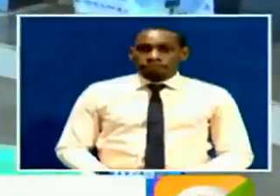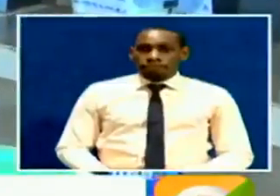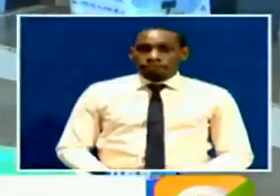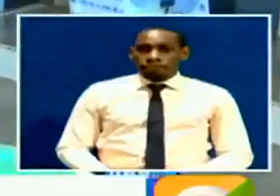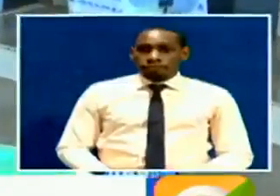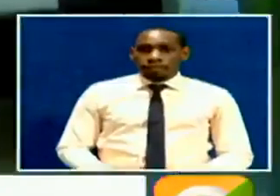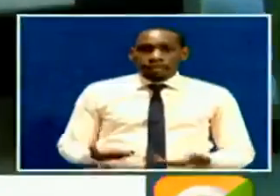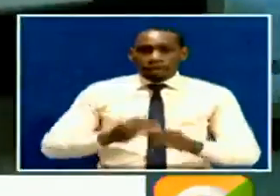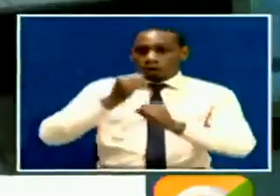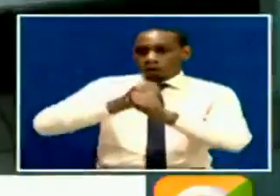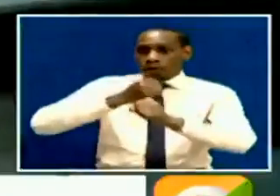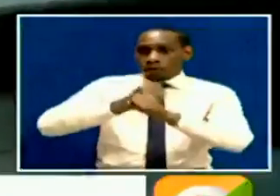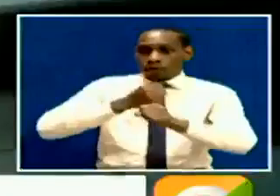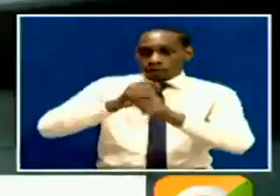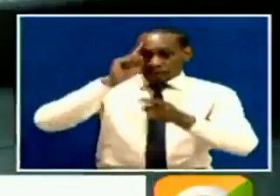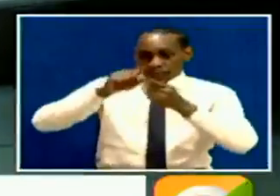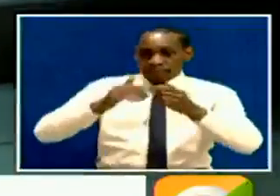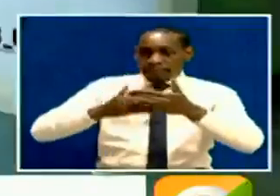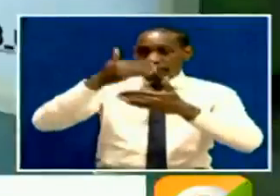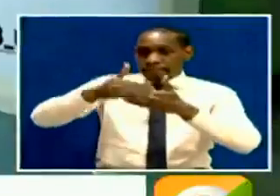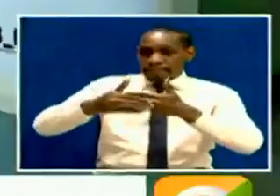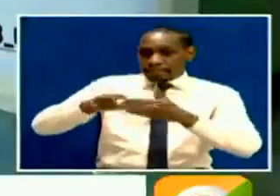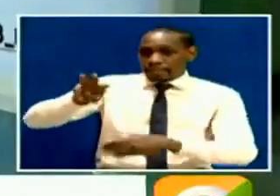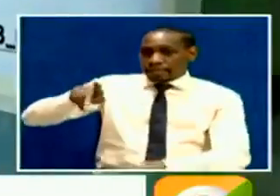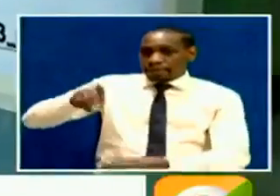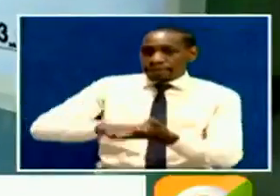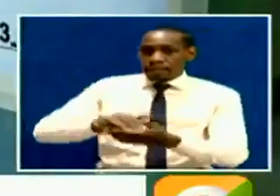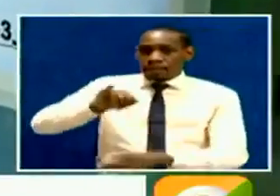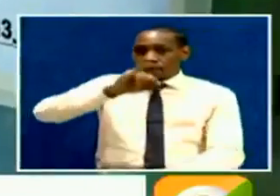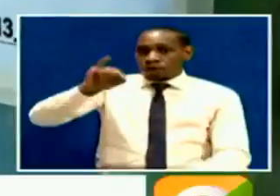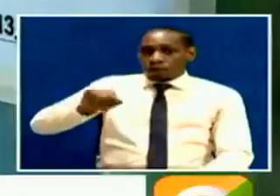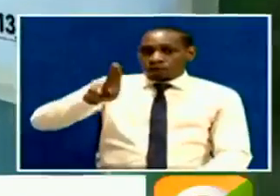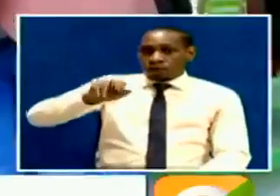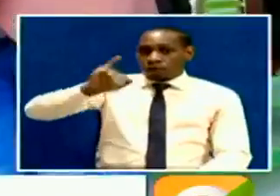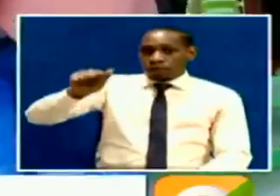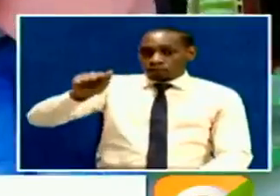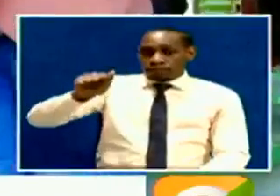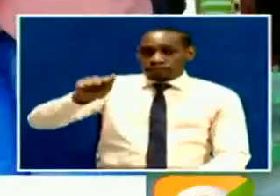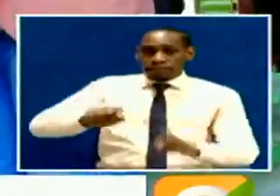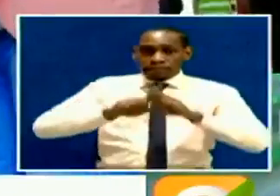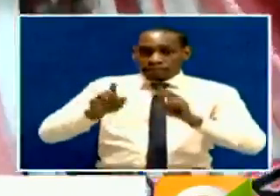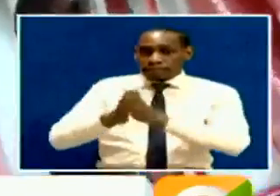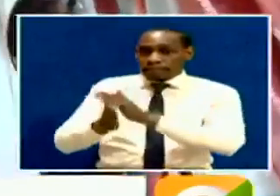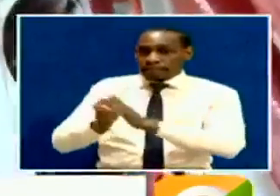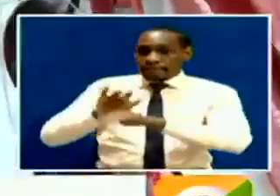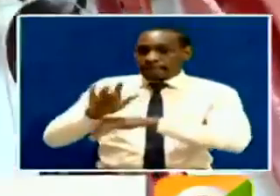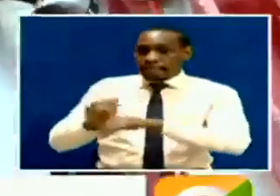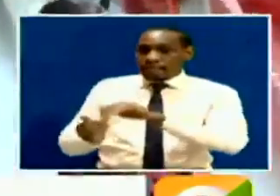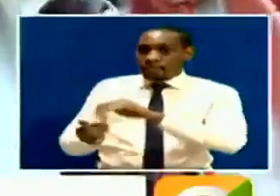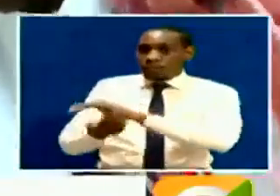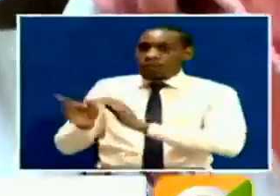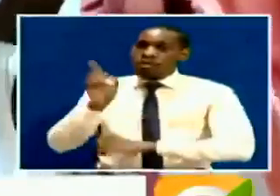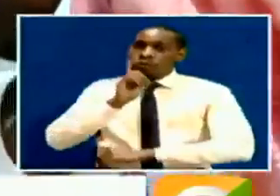Mchakato wa kumtafutia atakayemrithi marehemu aliyekuwa mbunge wa Juja Francis Waititu utaanza mapema hapo kesho.